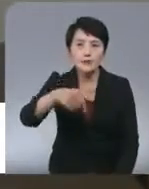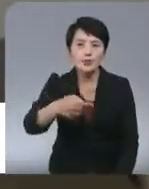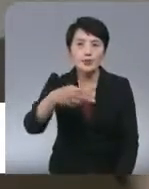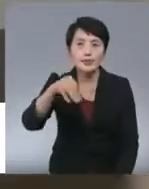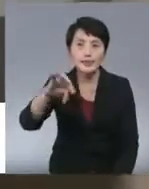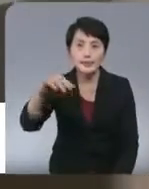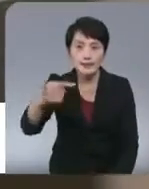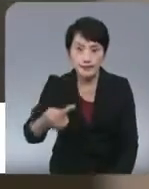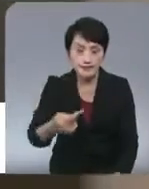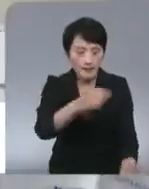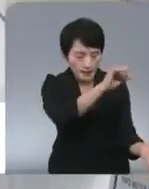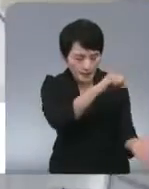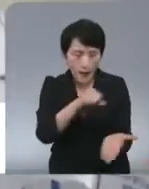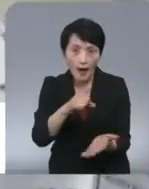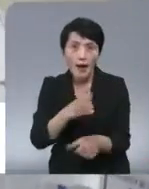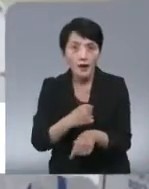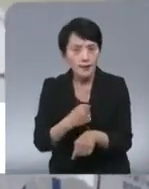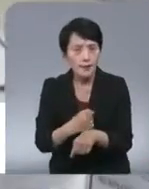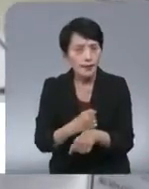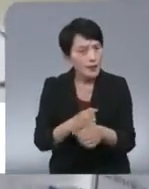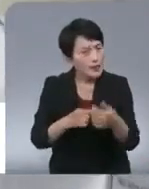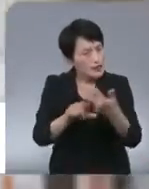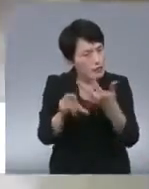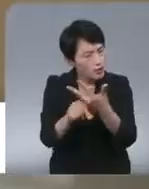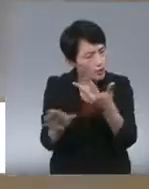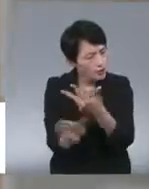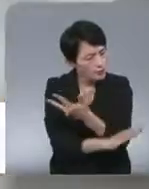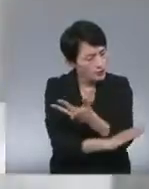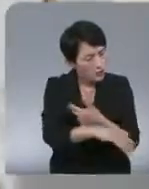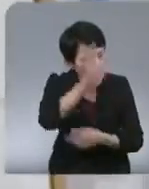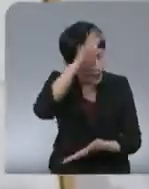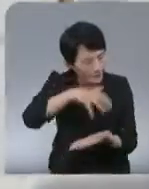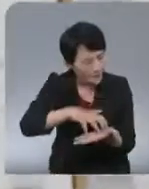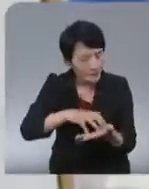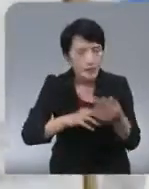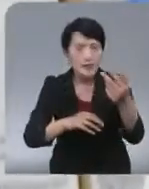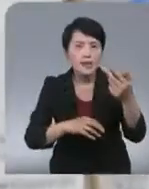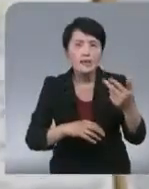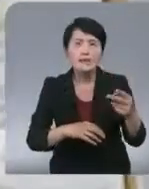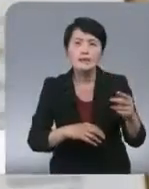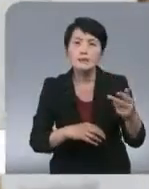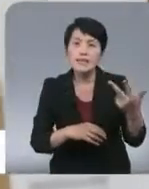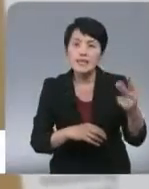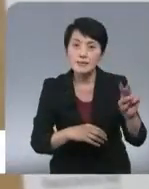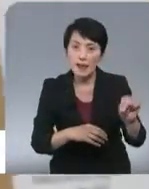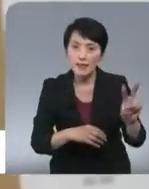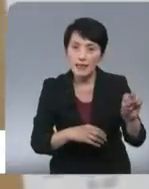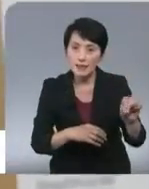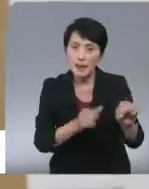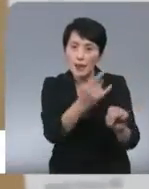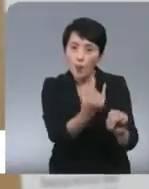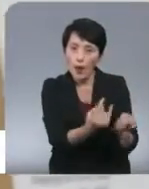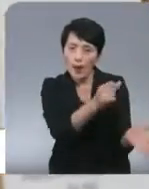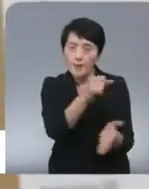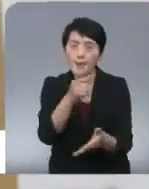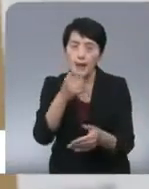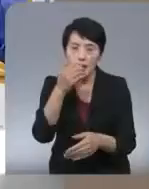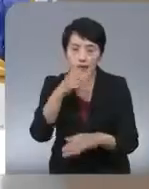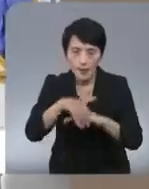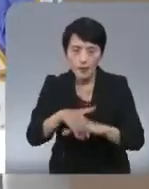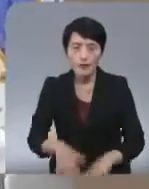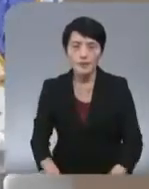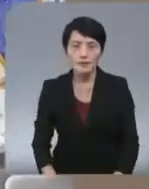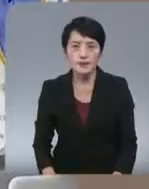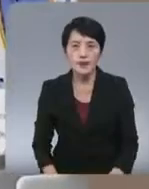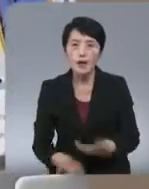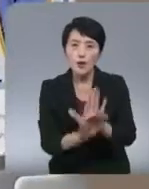或24小时内的快速抗原检测结果，入境后3天内需提交 PCR 检测结果。另外，